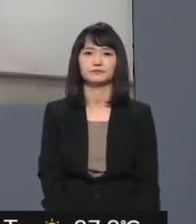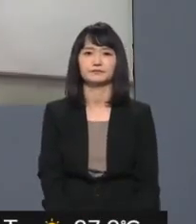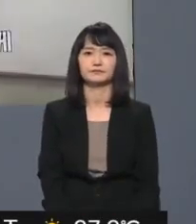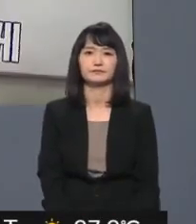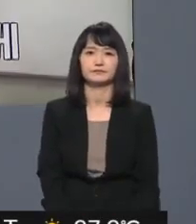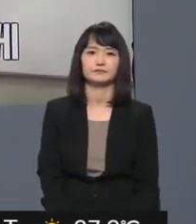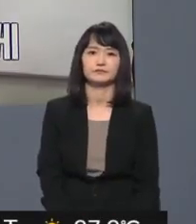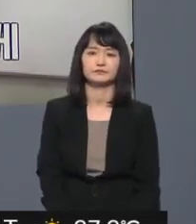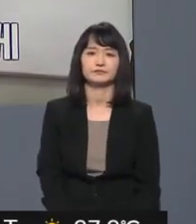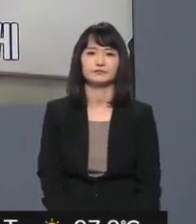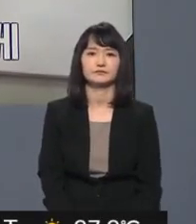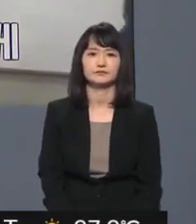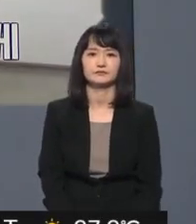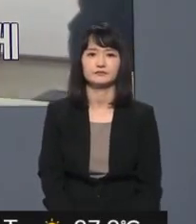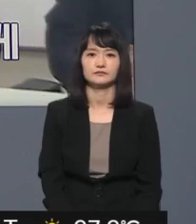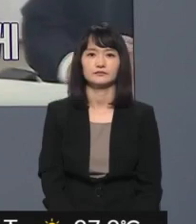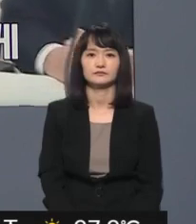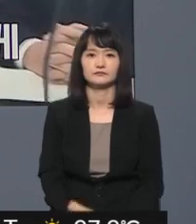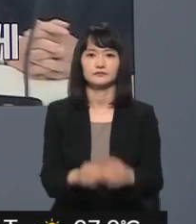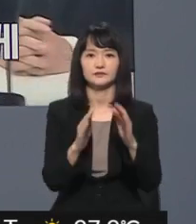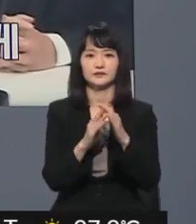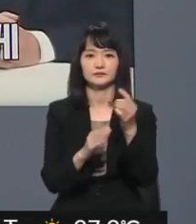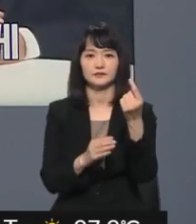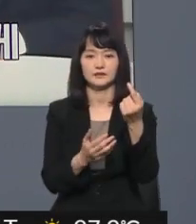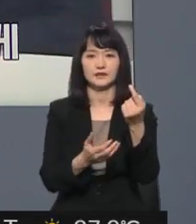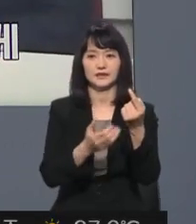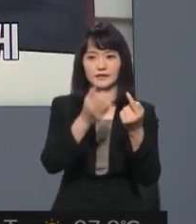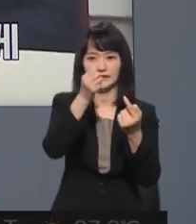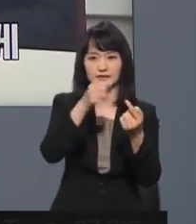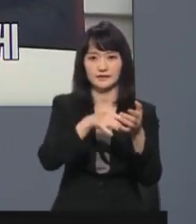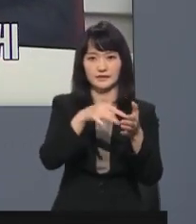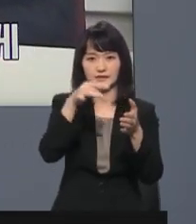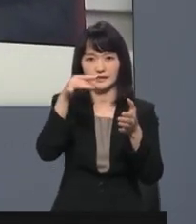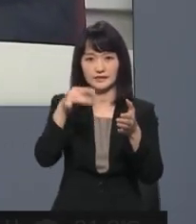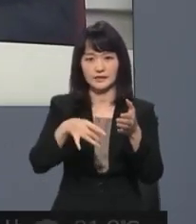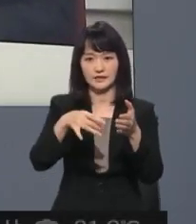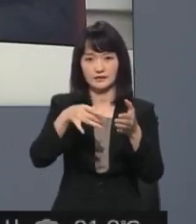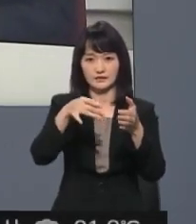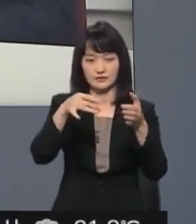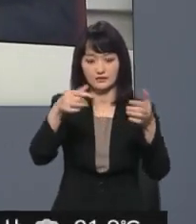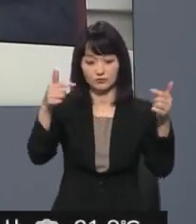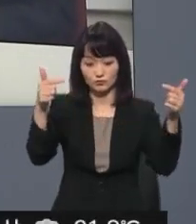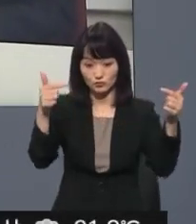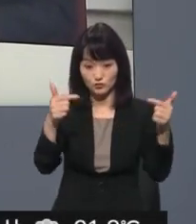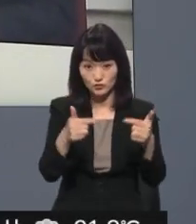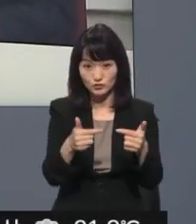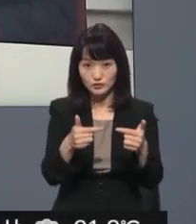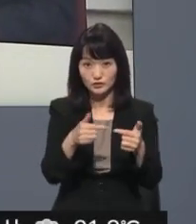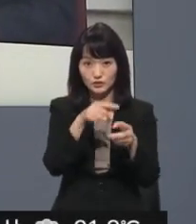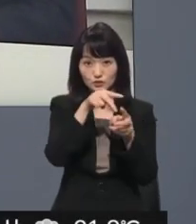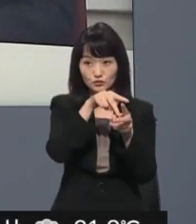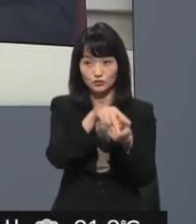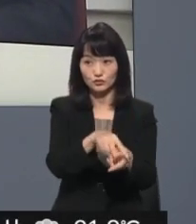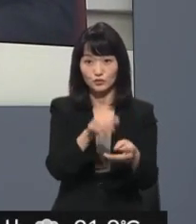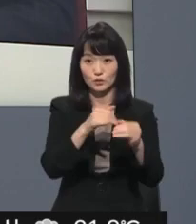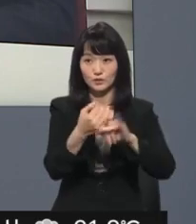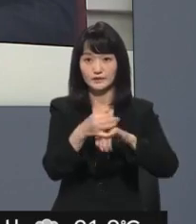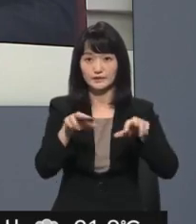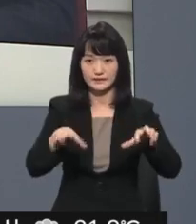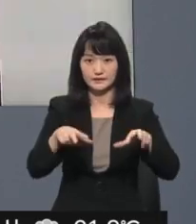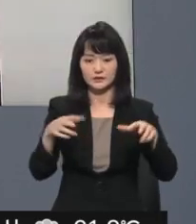쫘 종부세 완화 하겠다고 우리 이때 쫓겨서 후보 시절 이렇게 공략을 하셨는데 지금 협상이 진행 중에